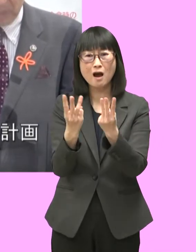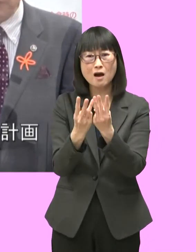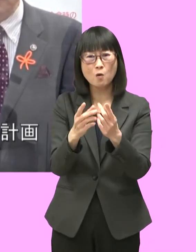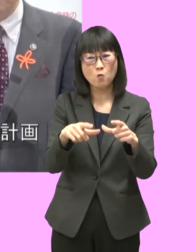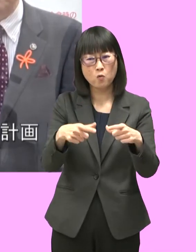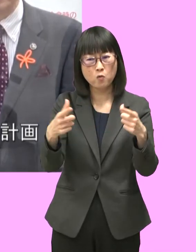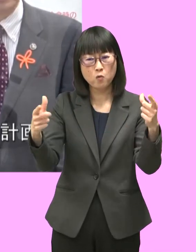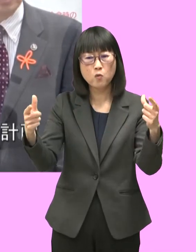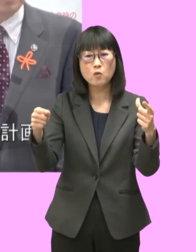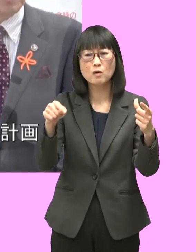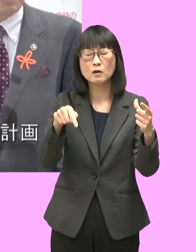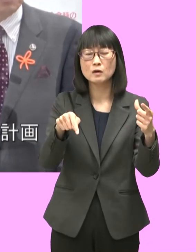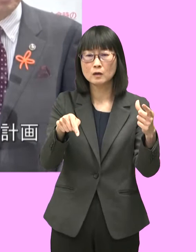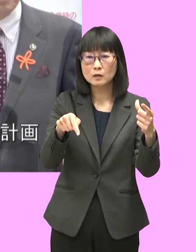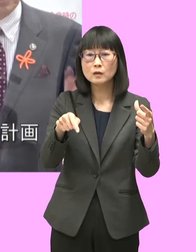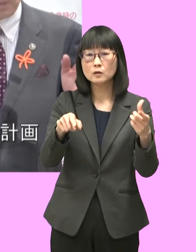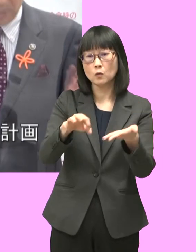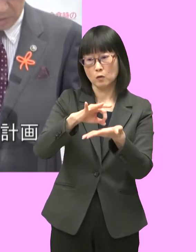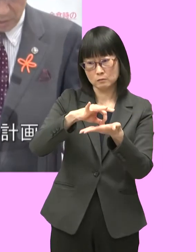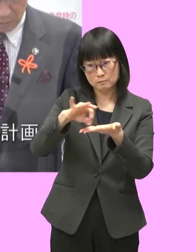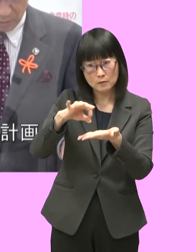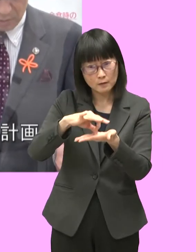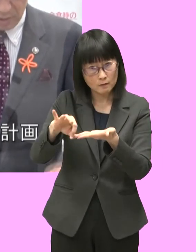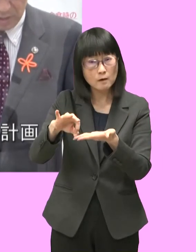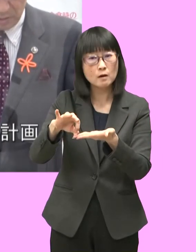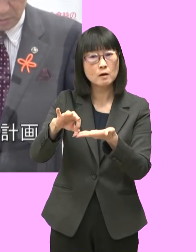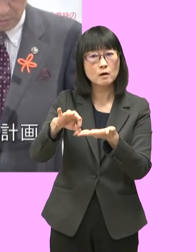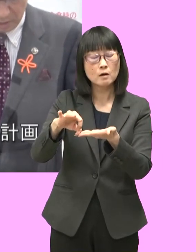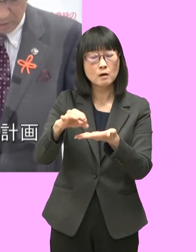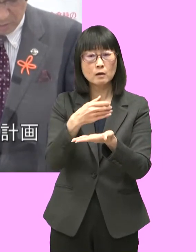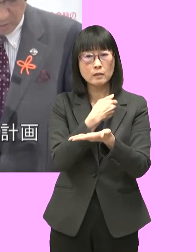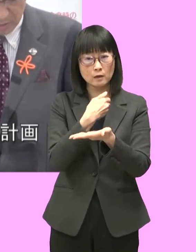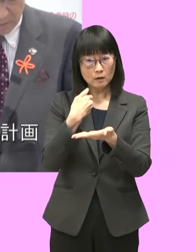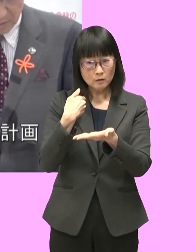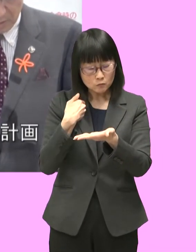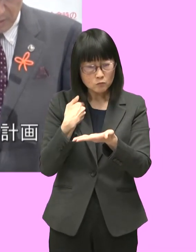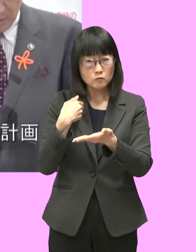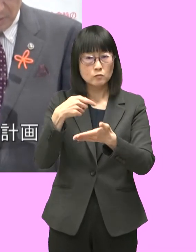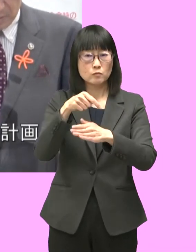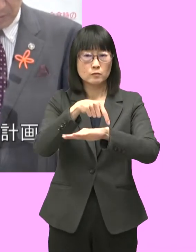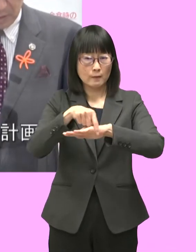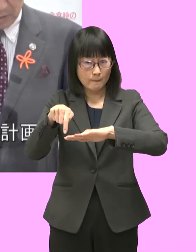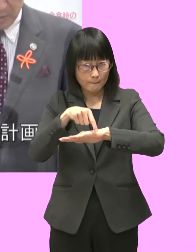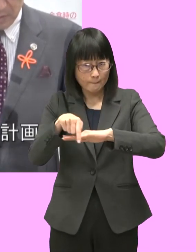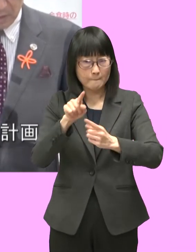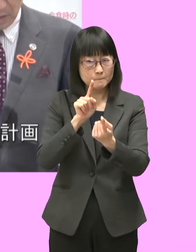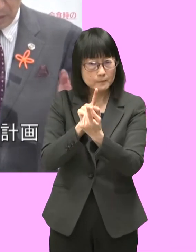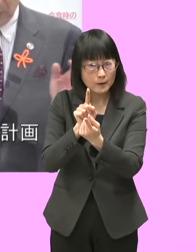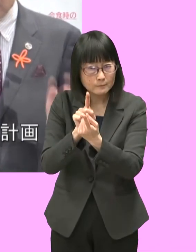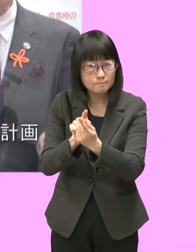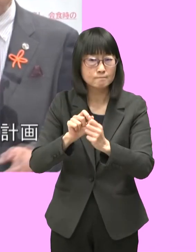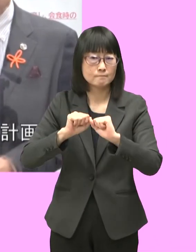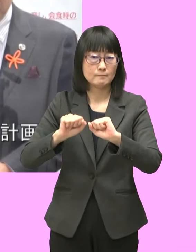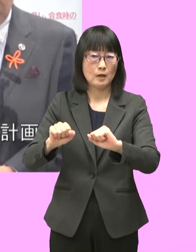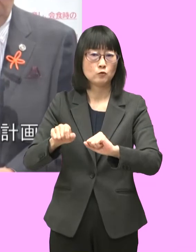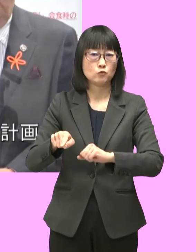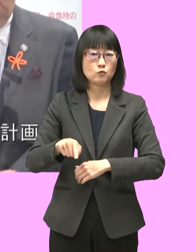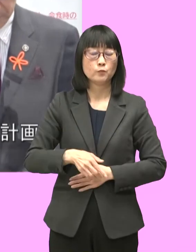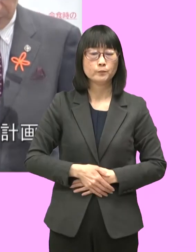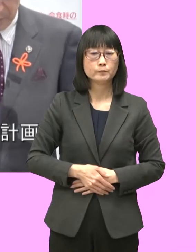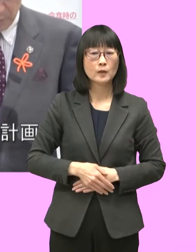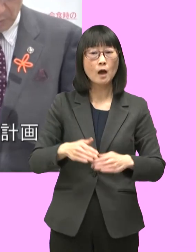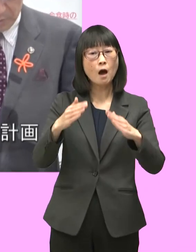利活用を促進し、それを利用できるようにしていこうという対策を強化いたします。それからやはり空き家を利用するから